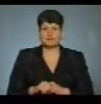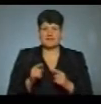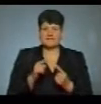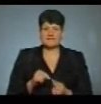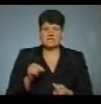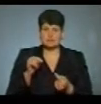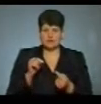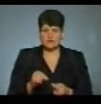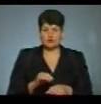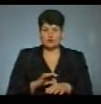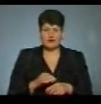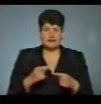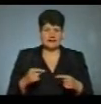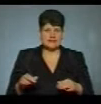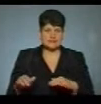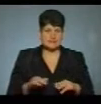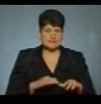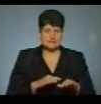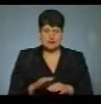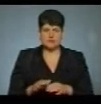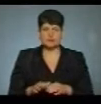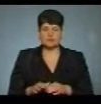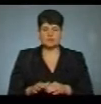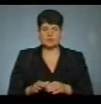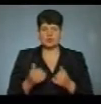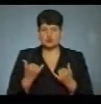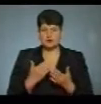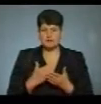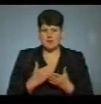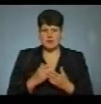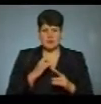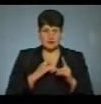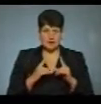відповідно, провели різні заходи. Скажімо так, сьогодні ми мали